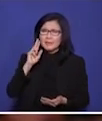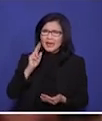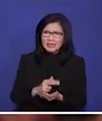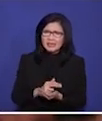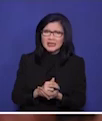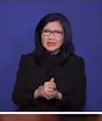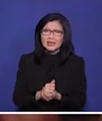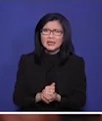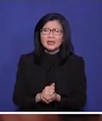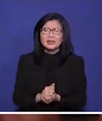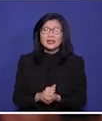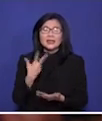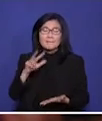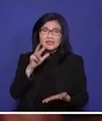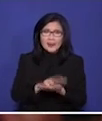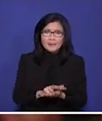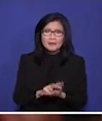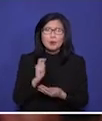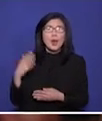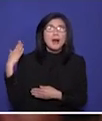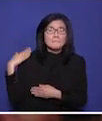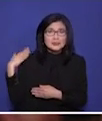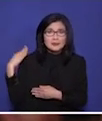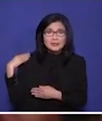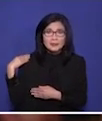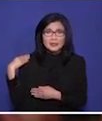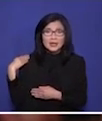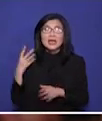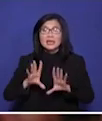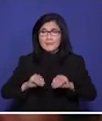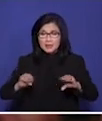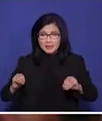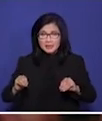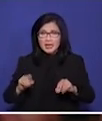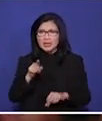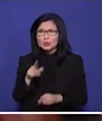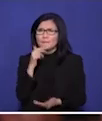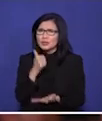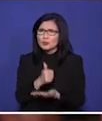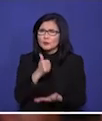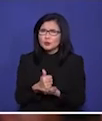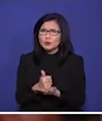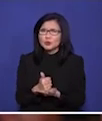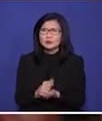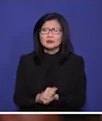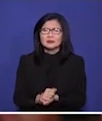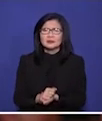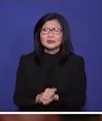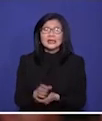bahwa pejabat-pejabat yang bekerja untuk bapak benar-benar tidak memiliki